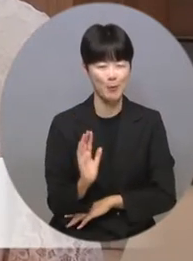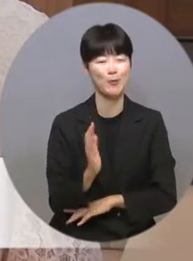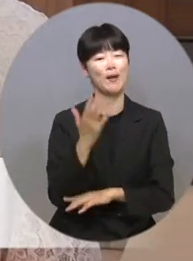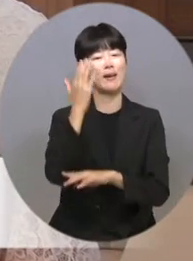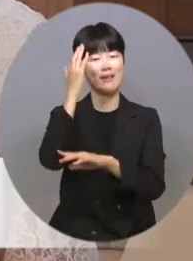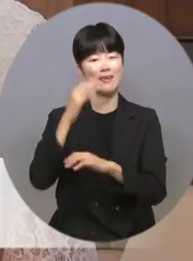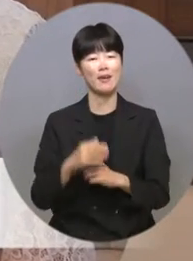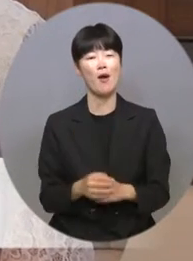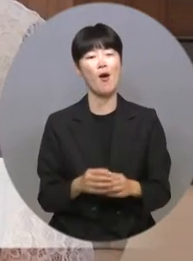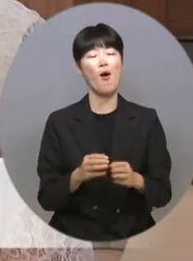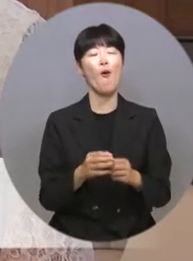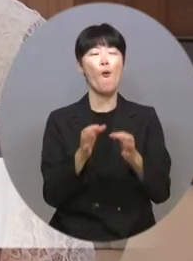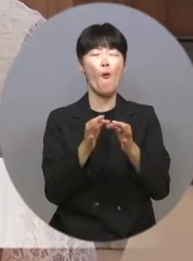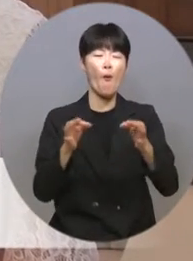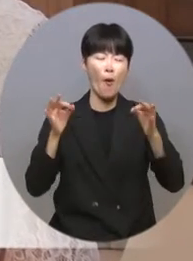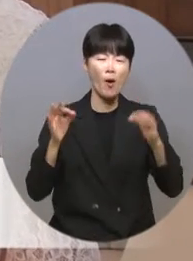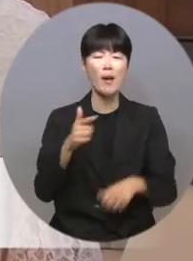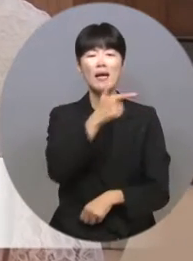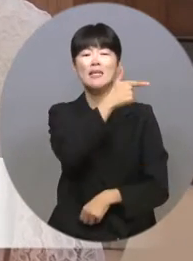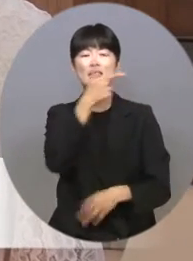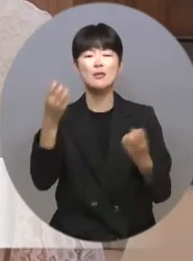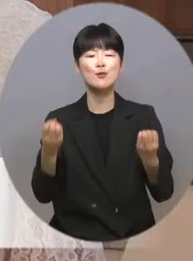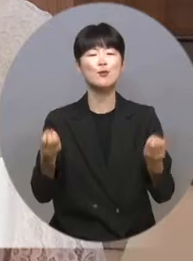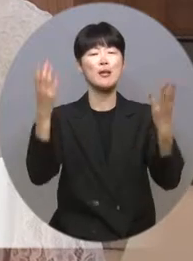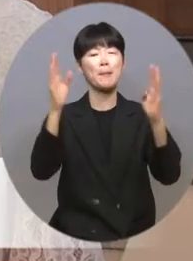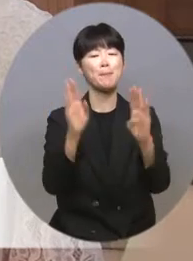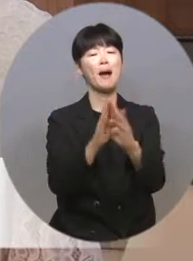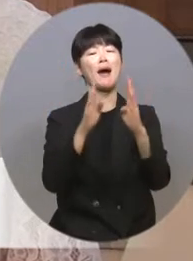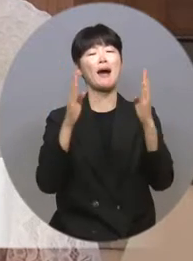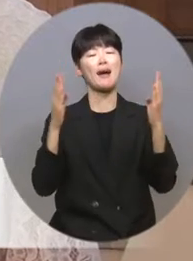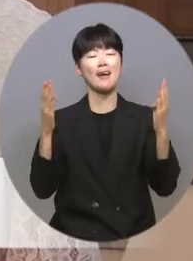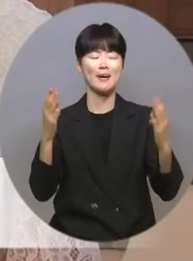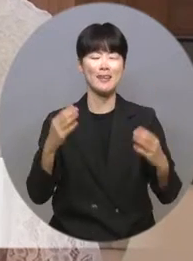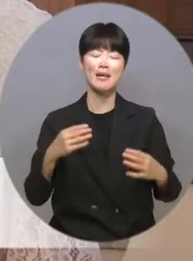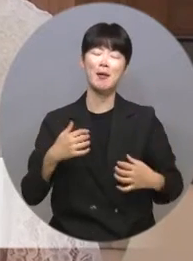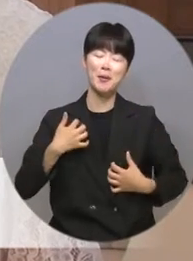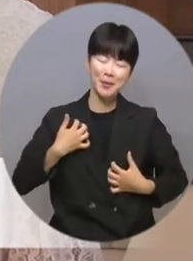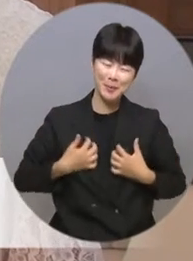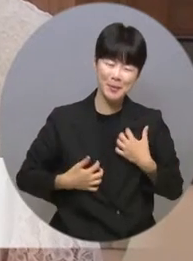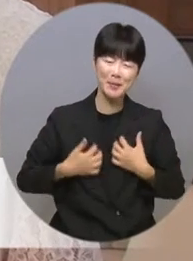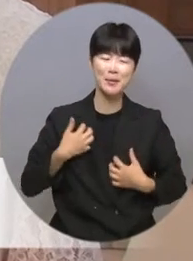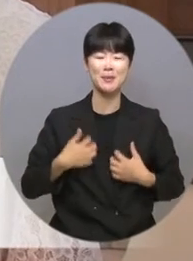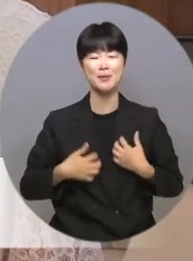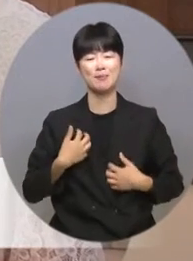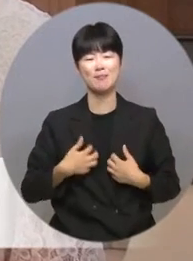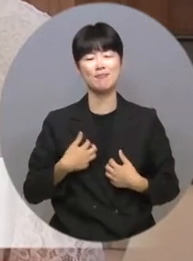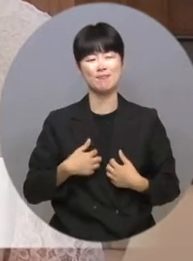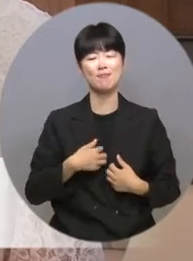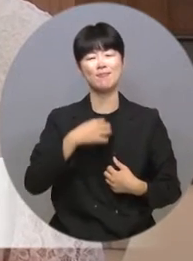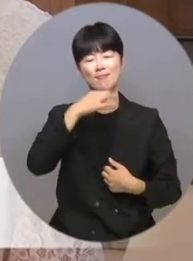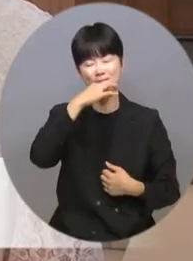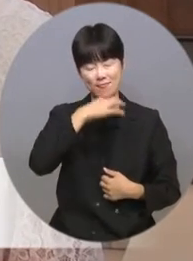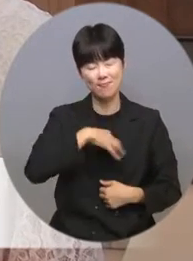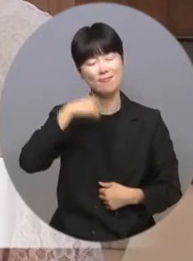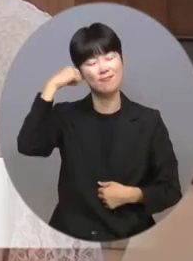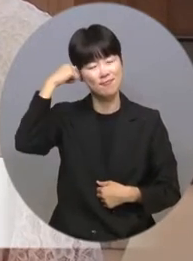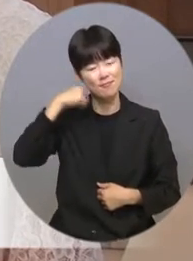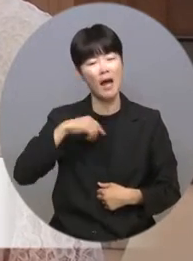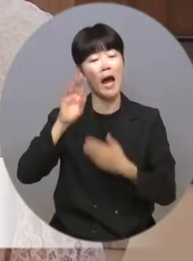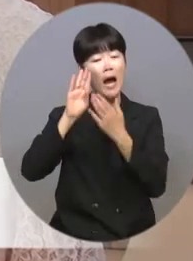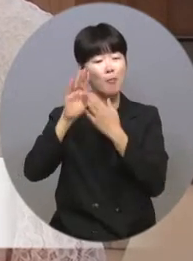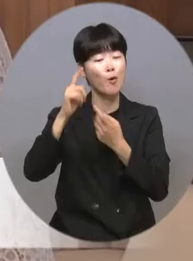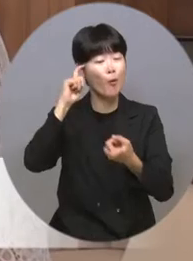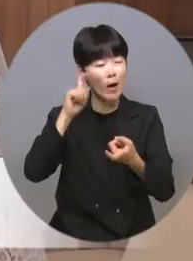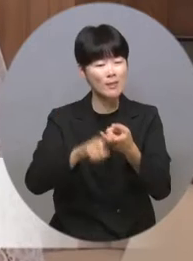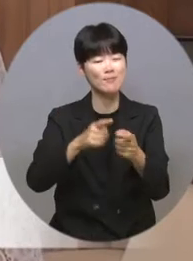큰 축제가 열리는 것 같아서 너무나 뿌듯하고 앞으로 장애인 합창대회에 많은 관심